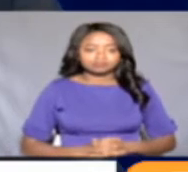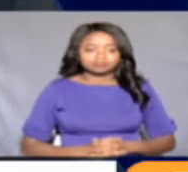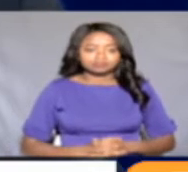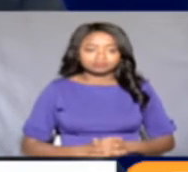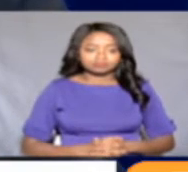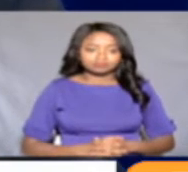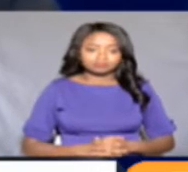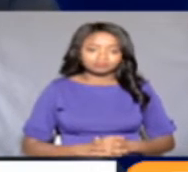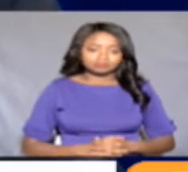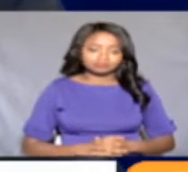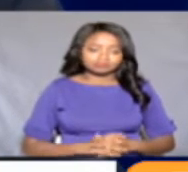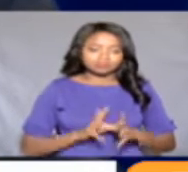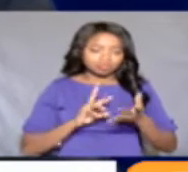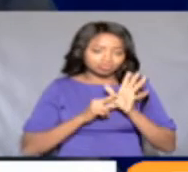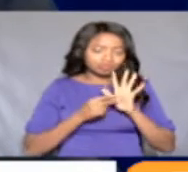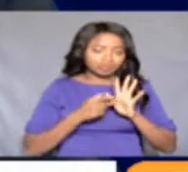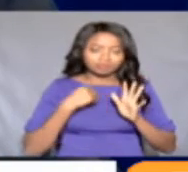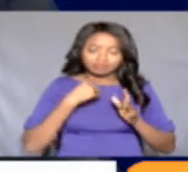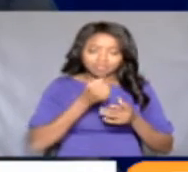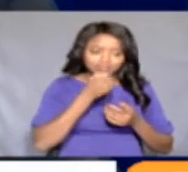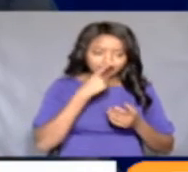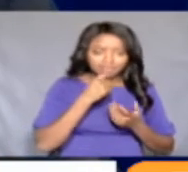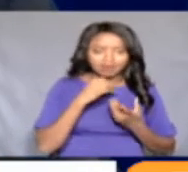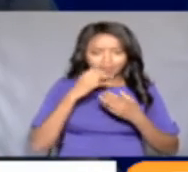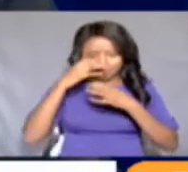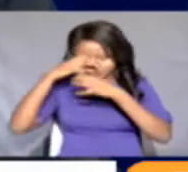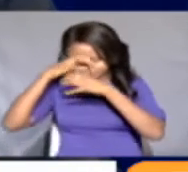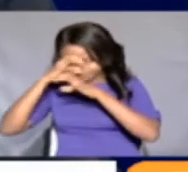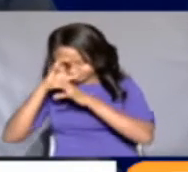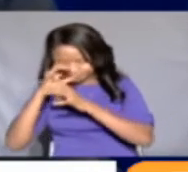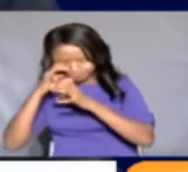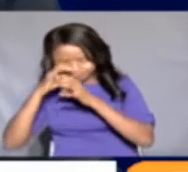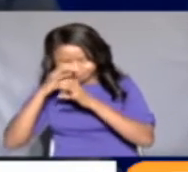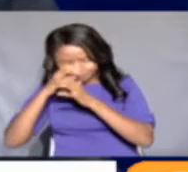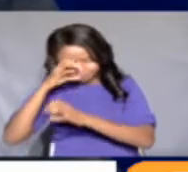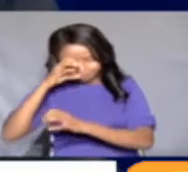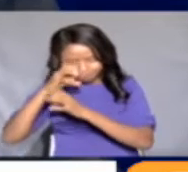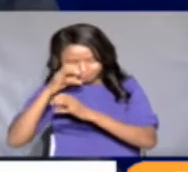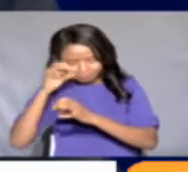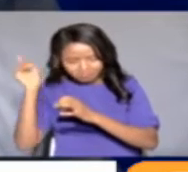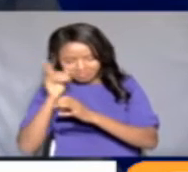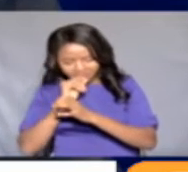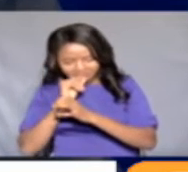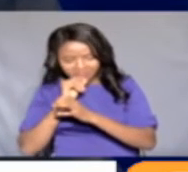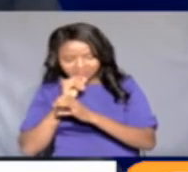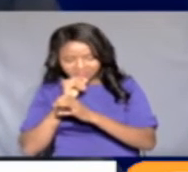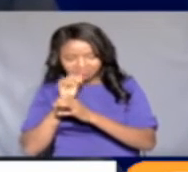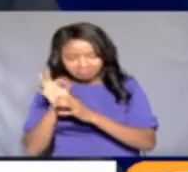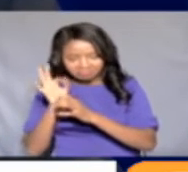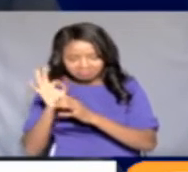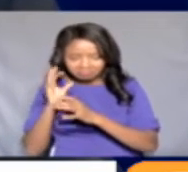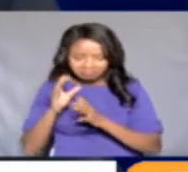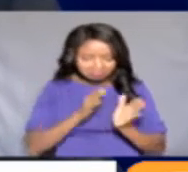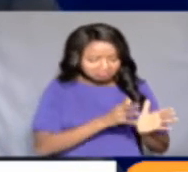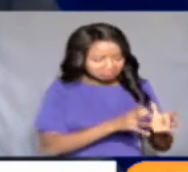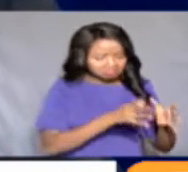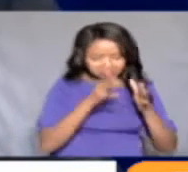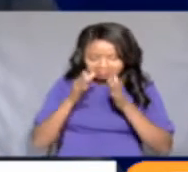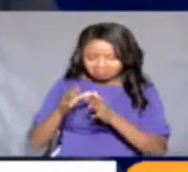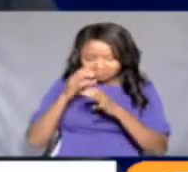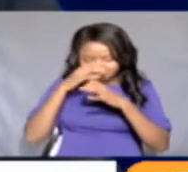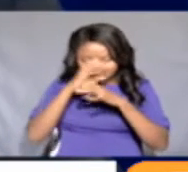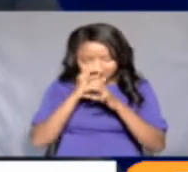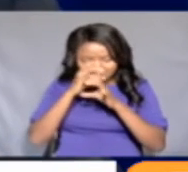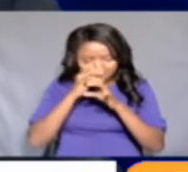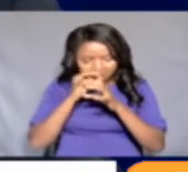nifike hapo lazima madawa zangu zipite pale kwa laboratory waziangalie. Mimi mwenyewe siziangalii. Hiyo nafuata hivyo sababu ya sheria